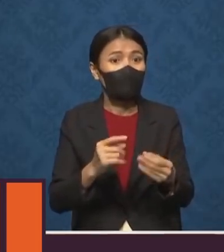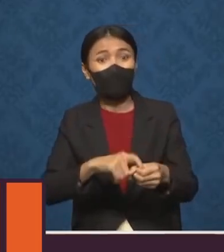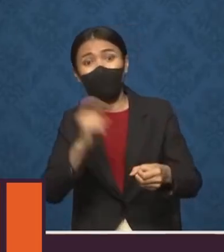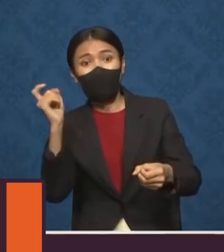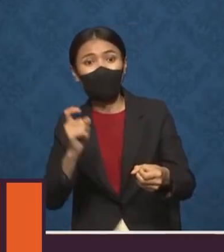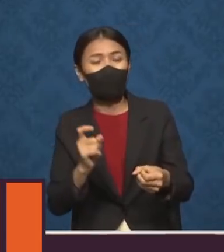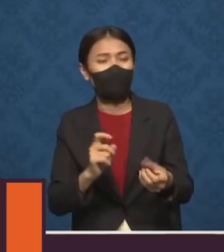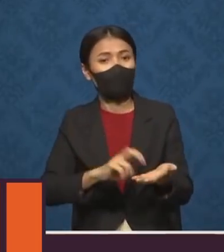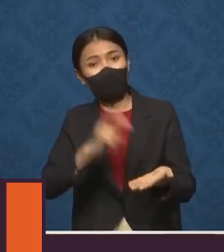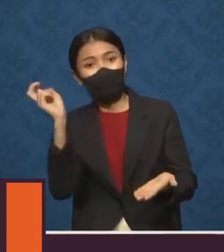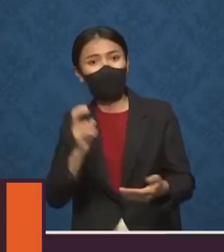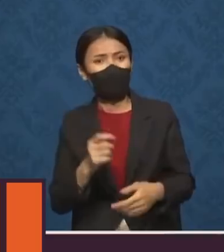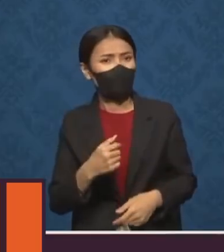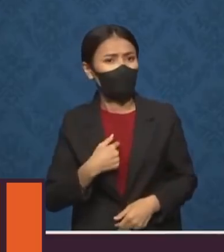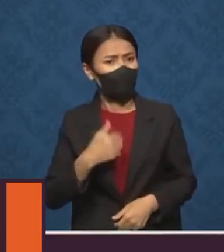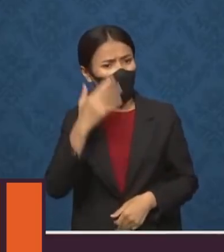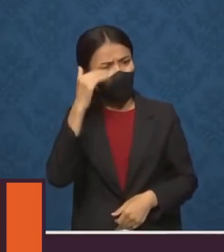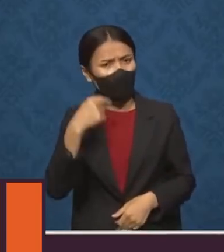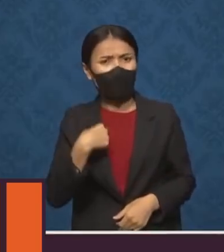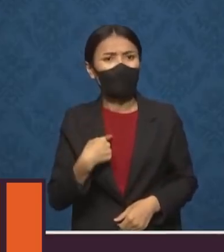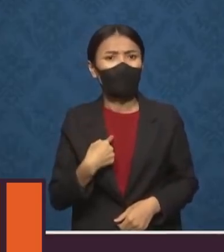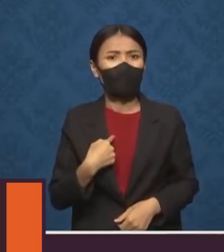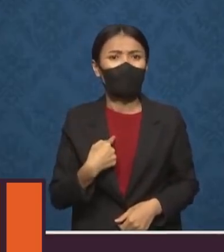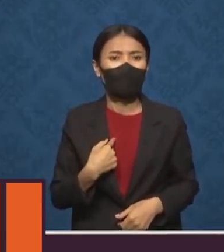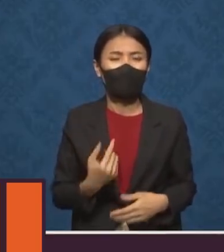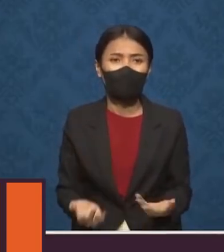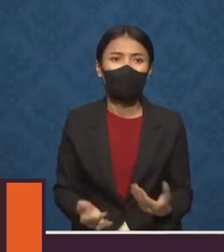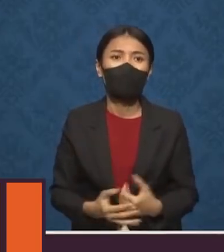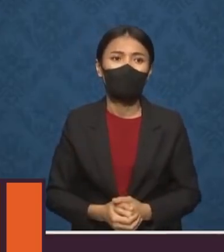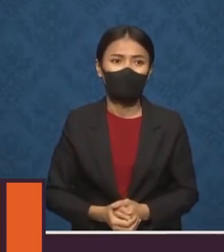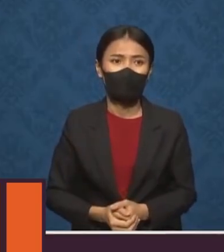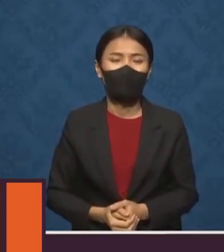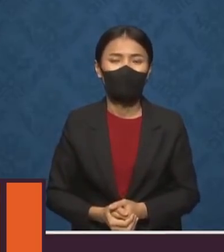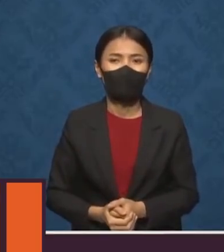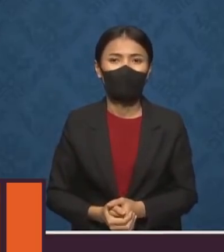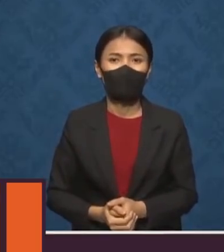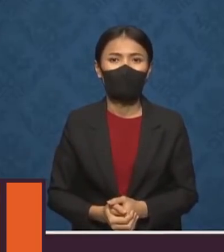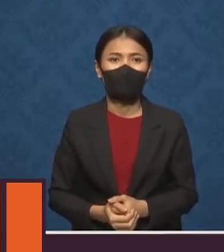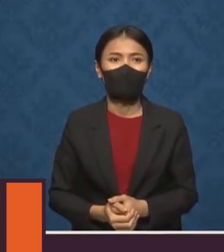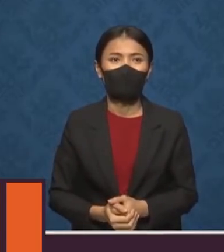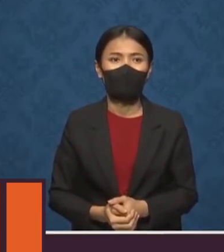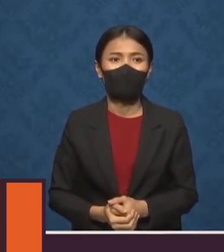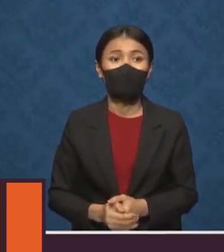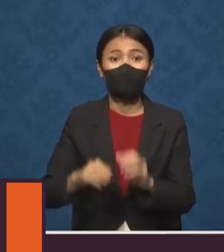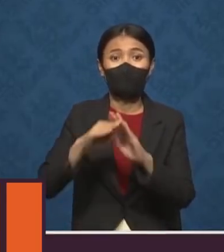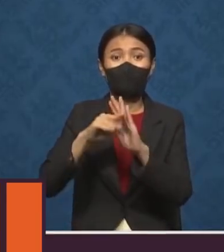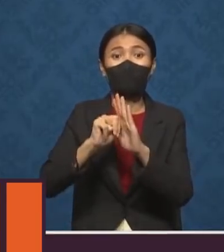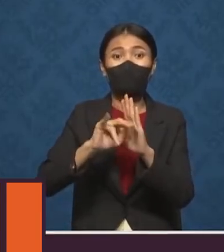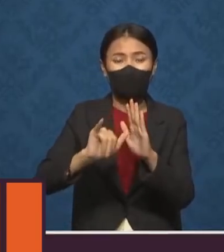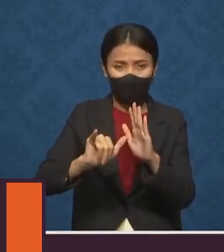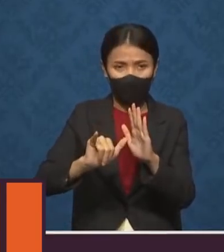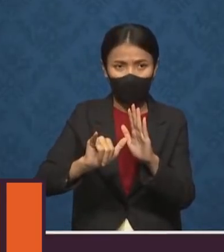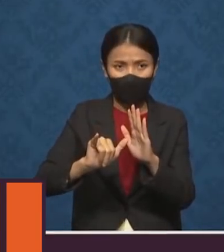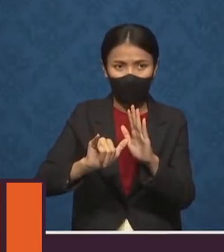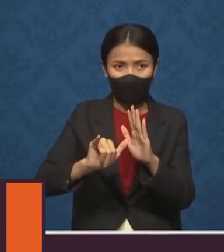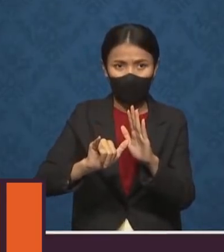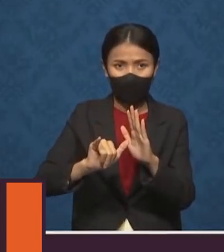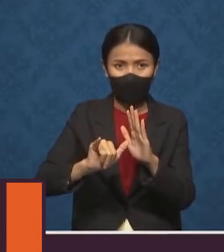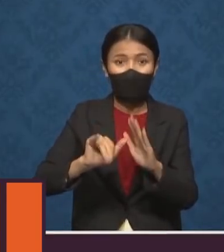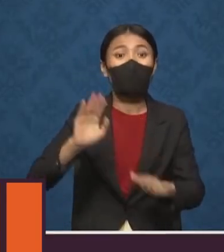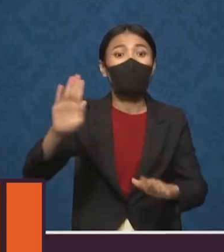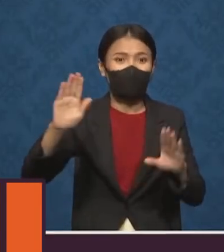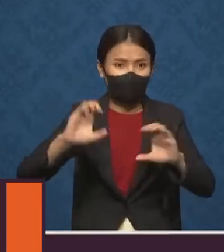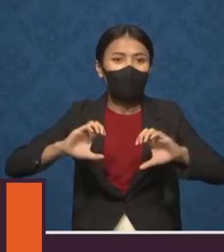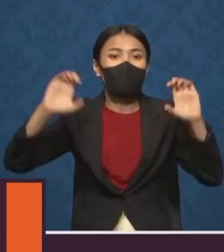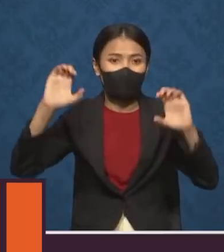ของพี่น้องประชาชนรวมอยู่ด้วยค่ะแต่ท่านประธานขานี่คือนโยบายที่บอกว่าเราไม่ทิ้งใครไว้